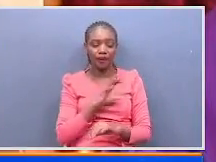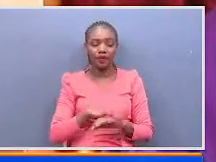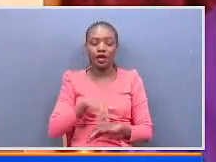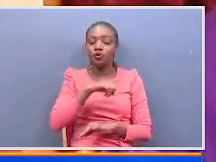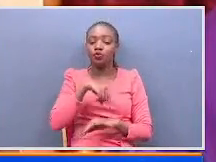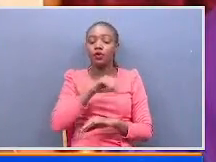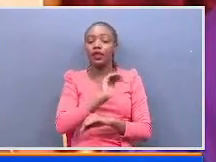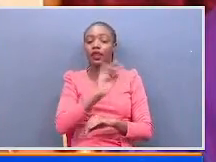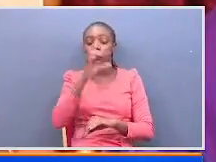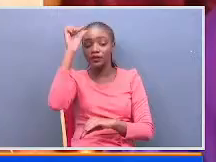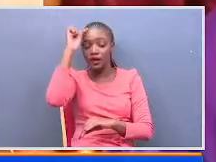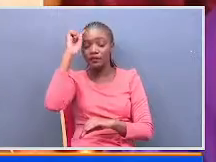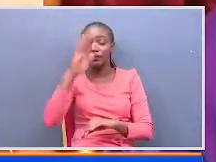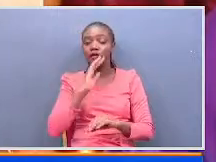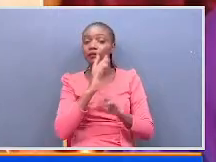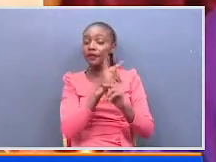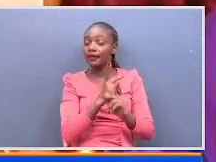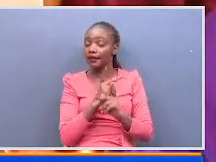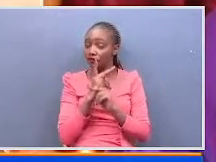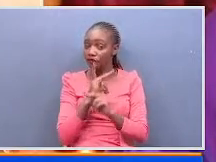serikali iwe macho